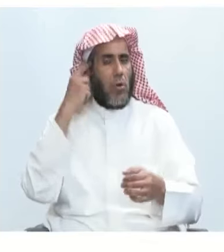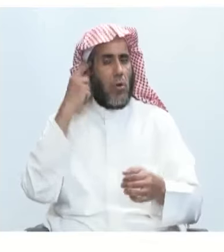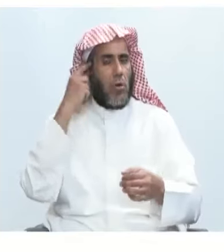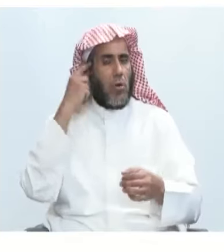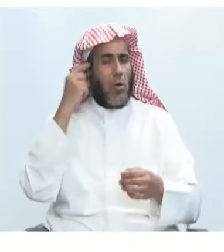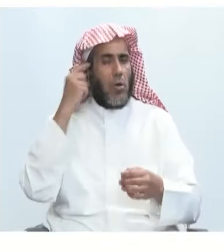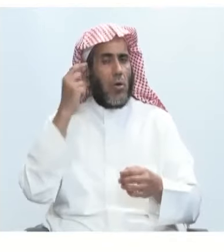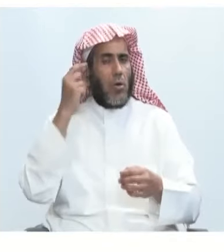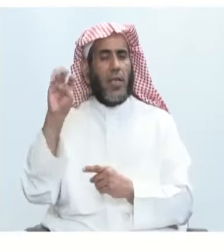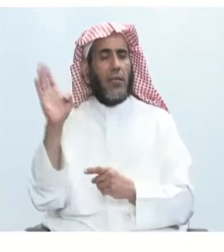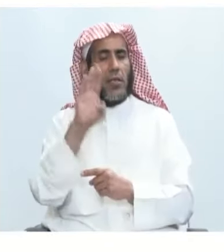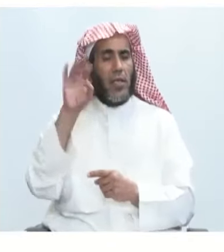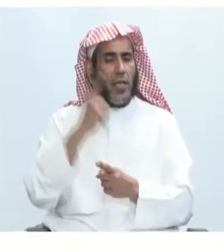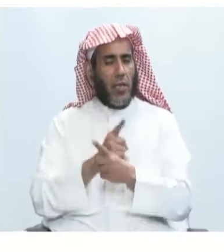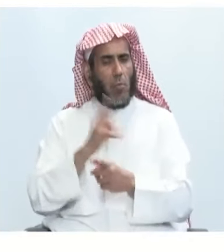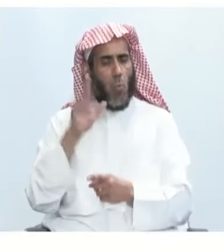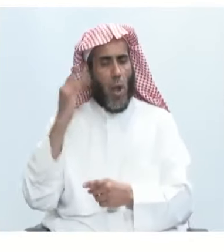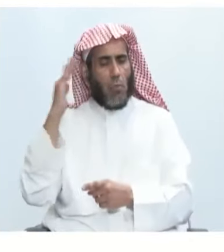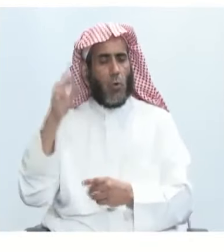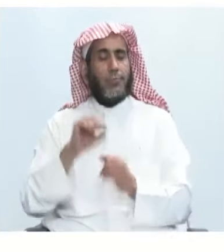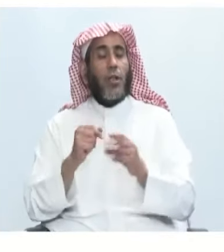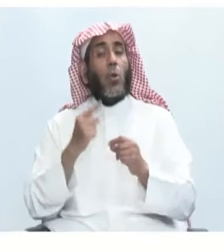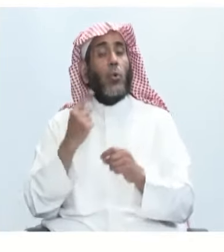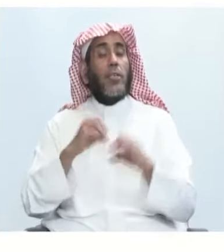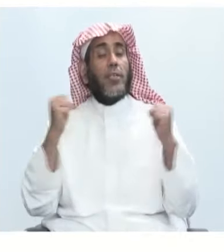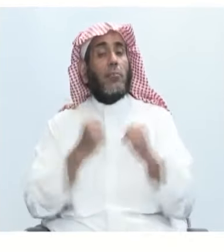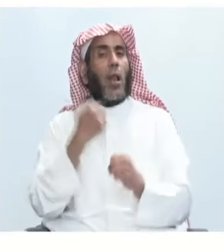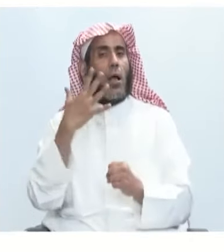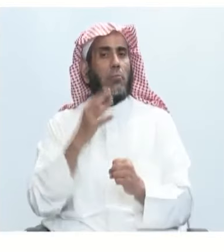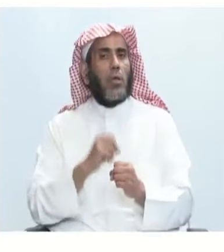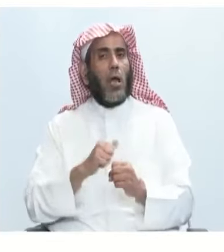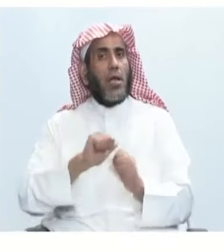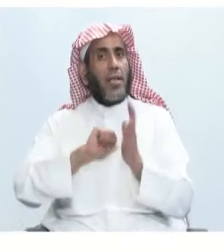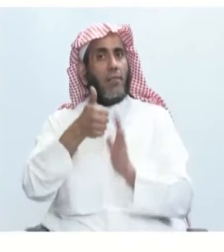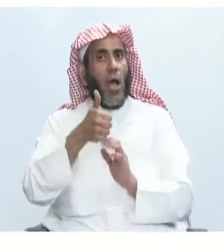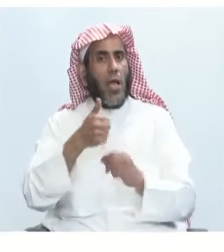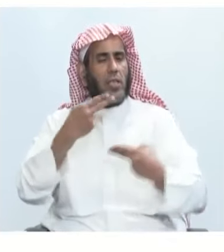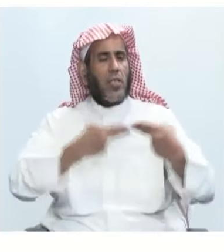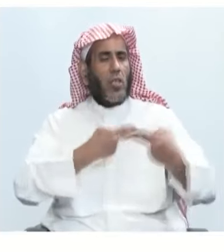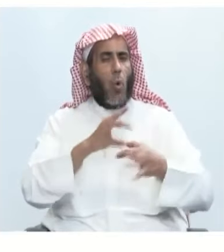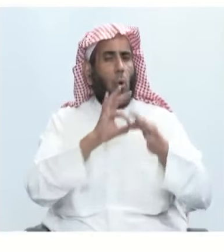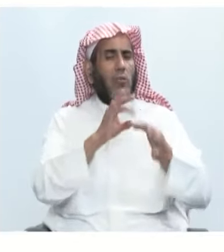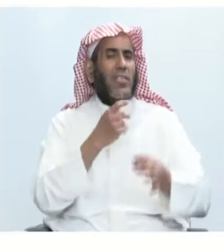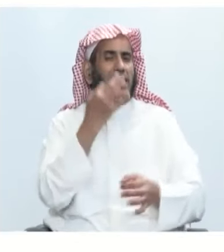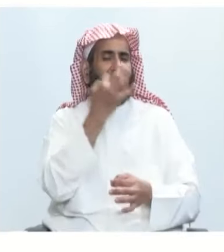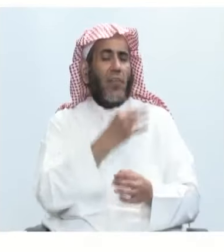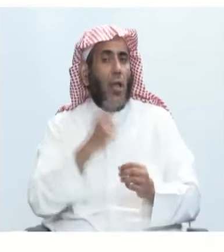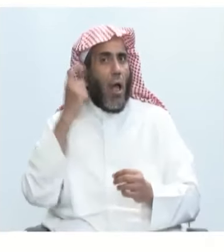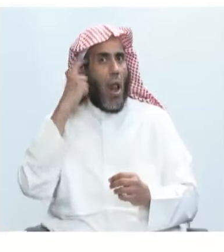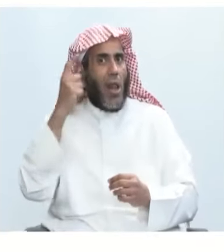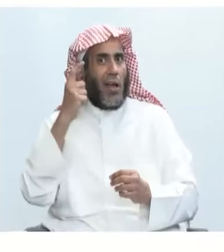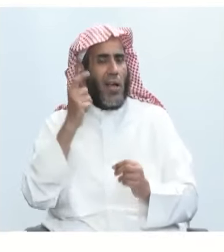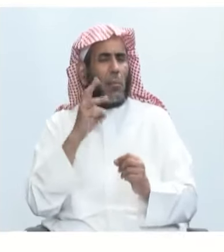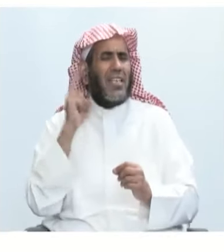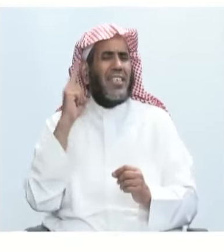القبيشي نحن في الوحده التدريبيه الخامسه كفايه التواصل الشفهي التواصل الاقناعي